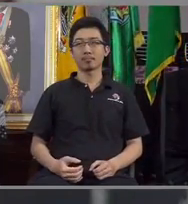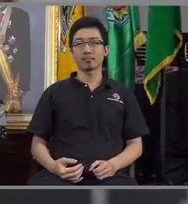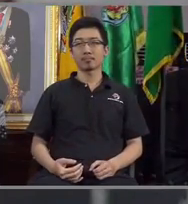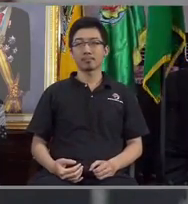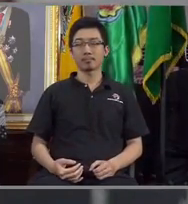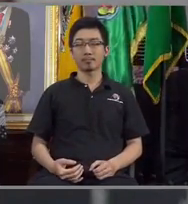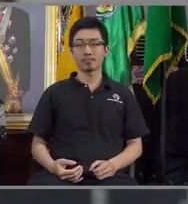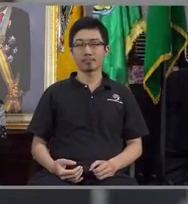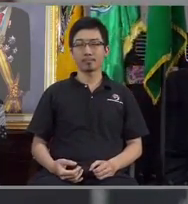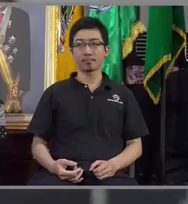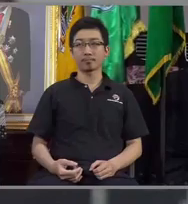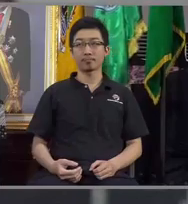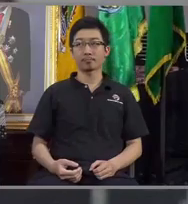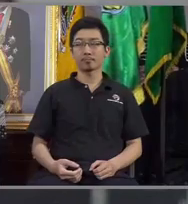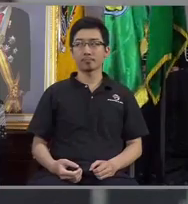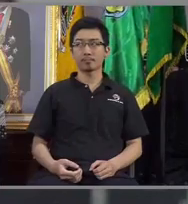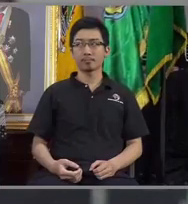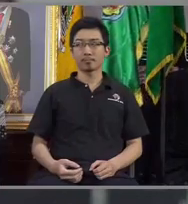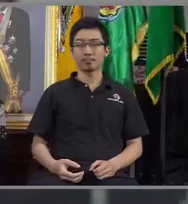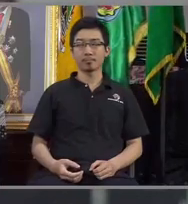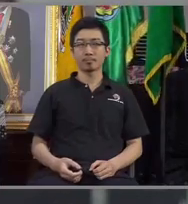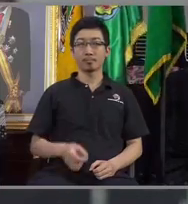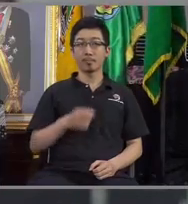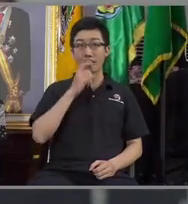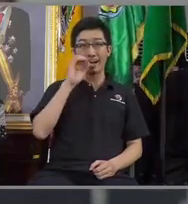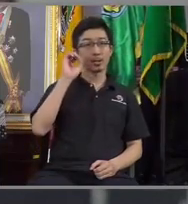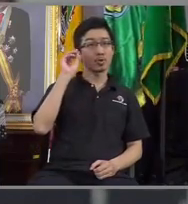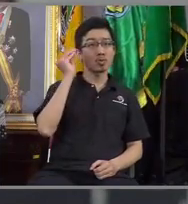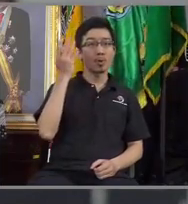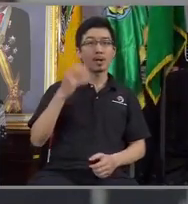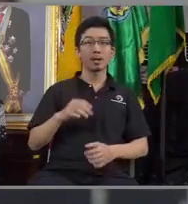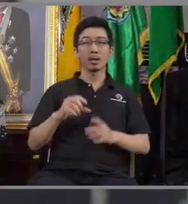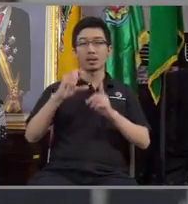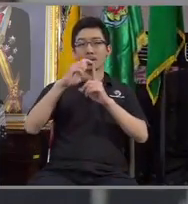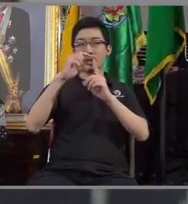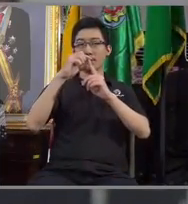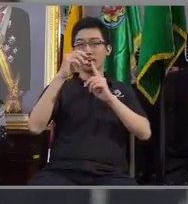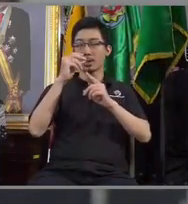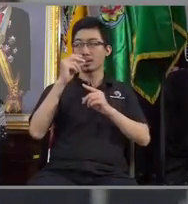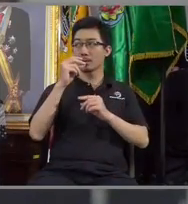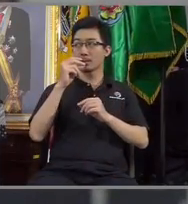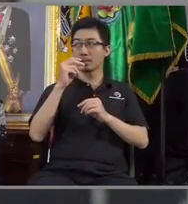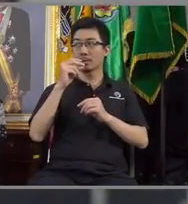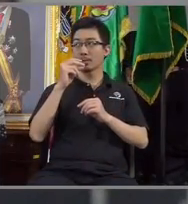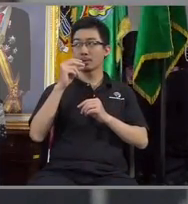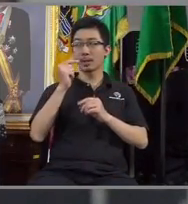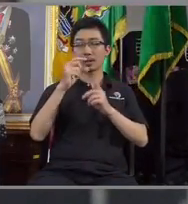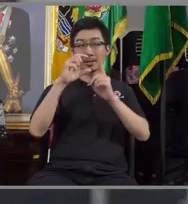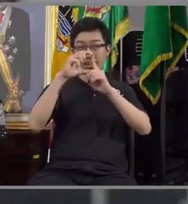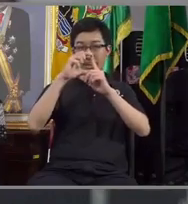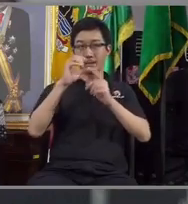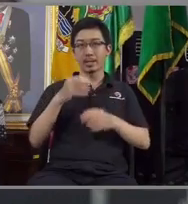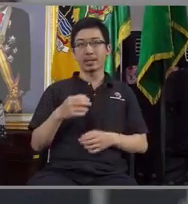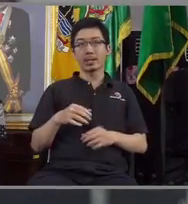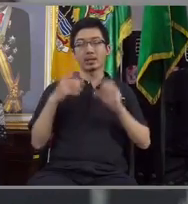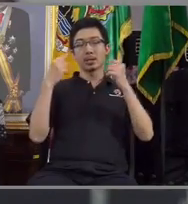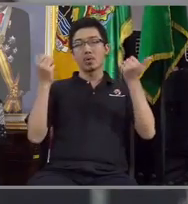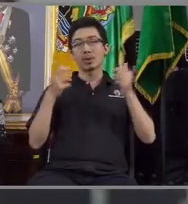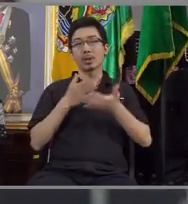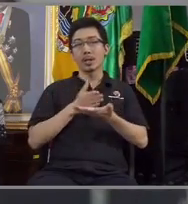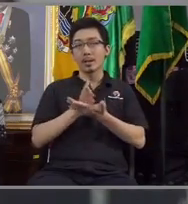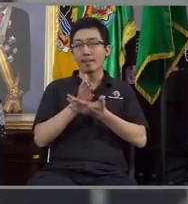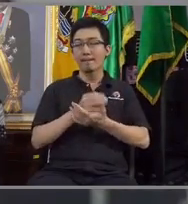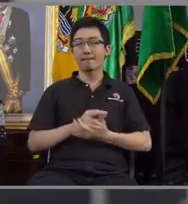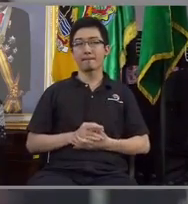rumus pak ketua DPRD Provinsi Jawa Tengah Pak Bambang kusrianto Kami akrab dengan